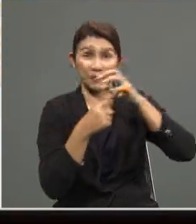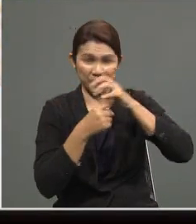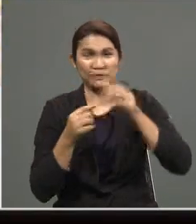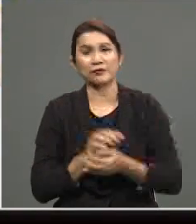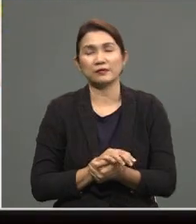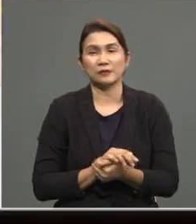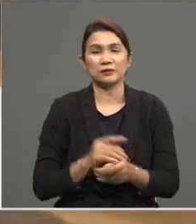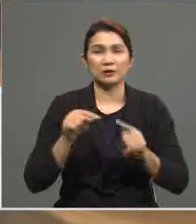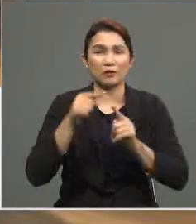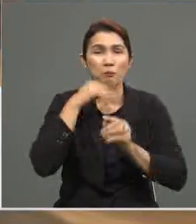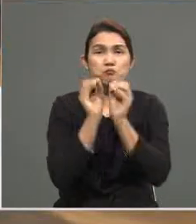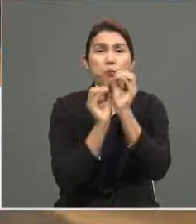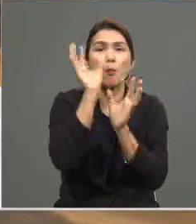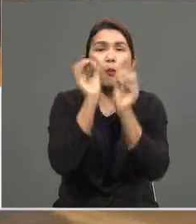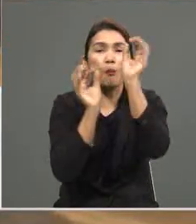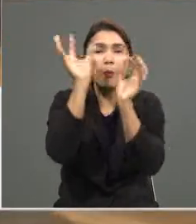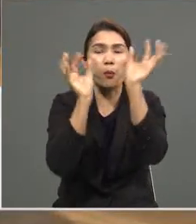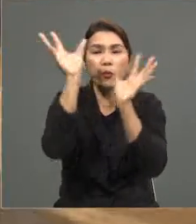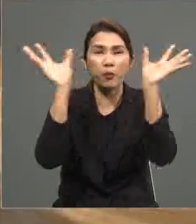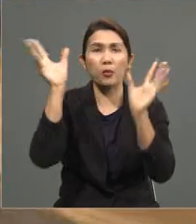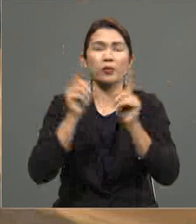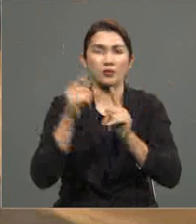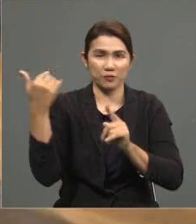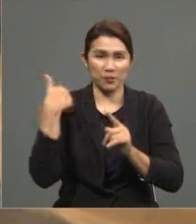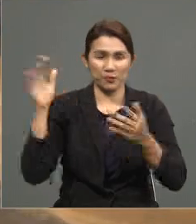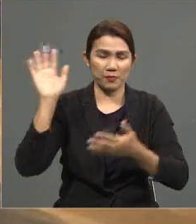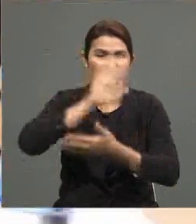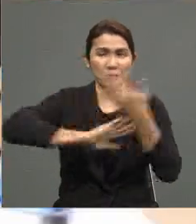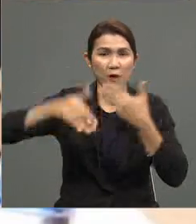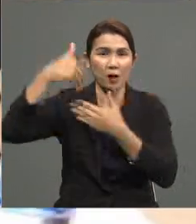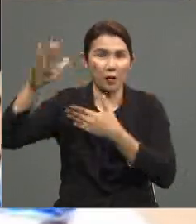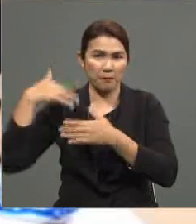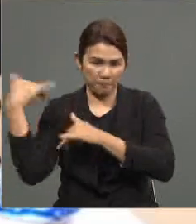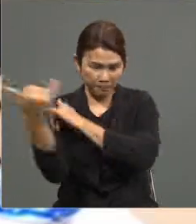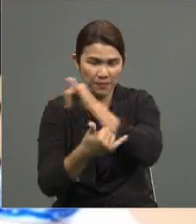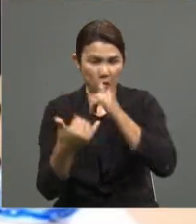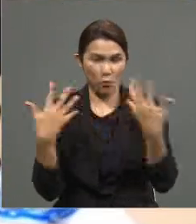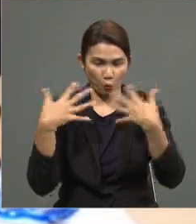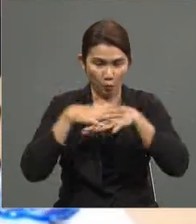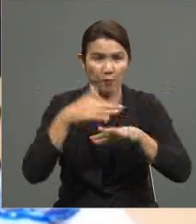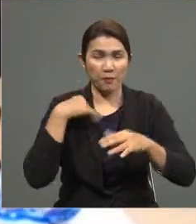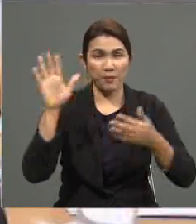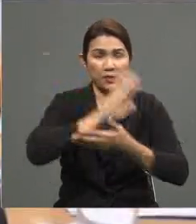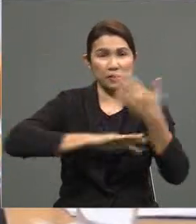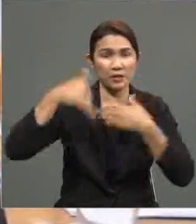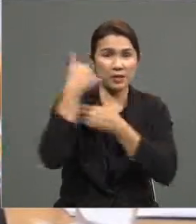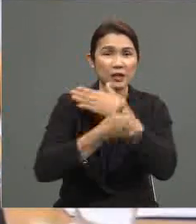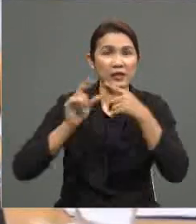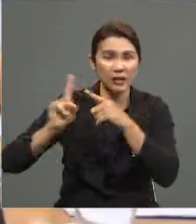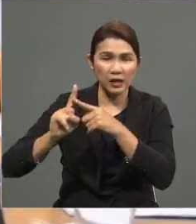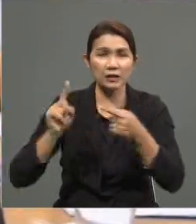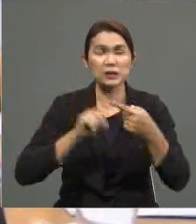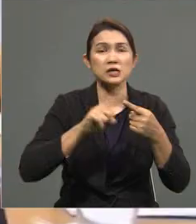สำหรับการแสดงพุเมืองพัทยาค่ะมีประเทศที่เข้ามาการแสดงเนี่ย 5ประเทศด้วยกันประกอบไปด้วย